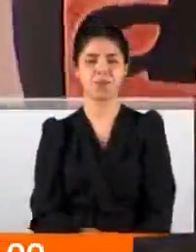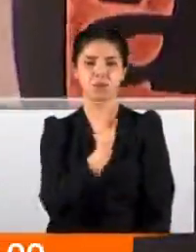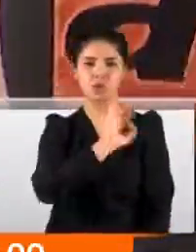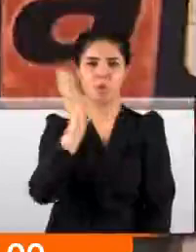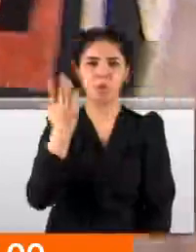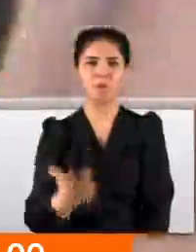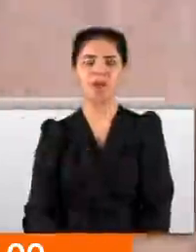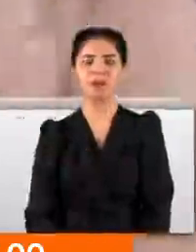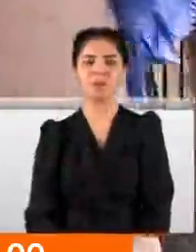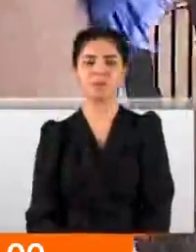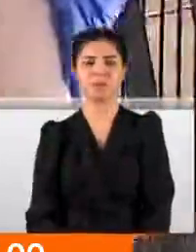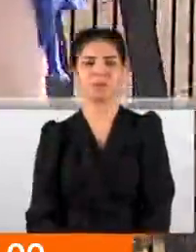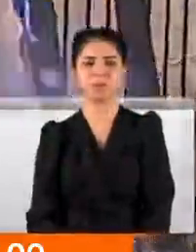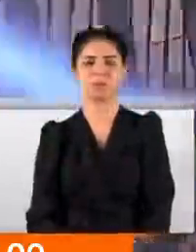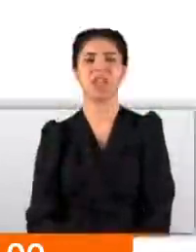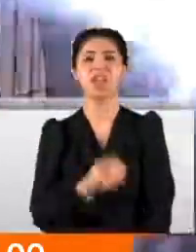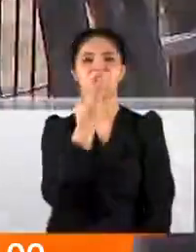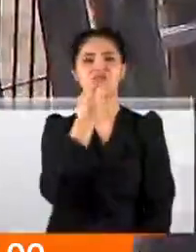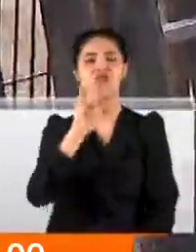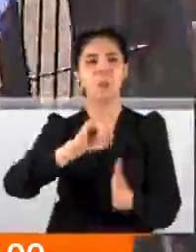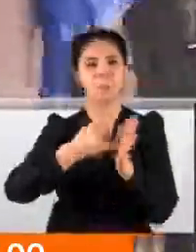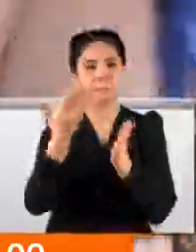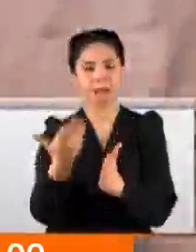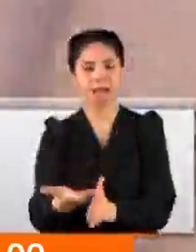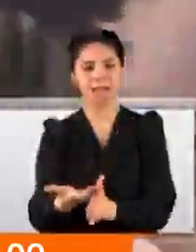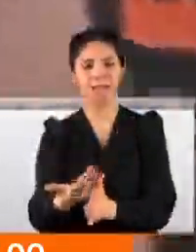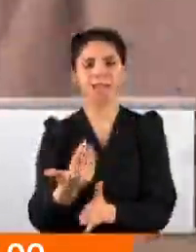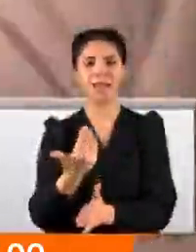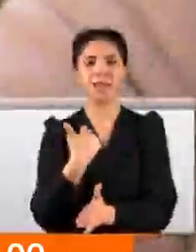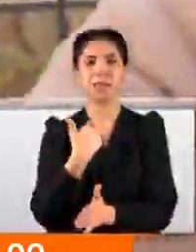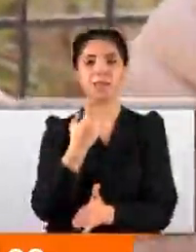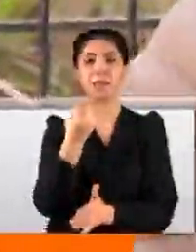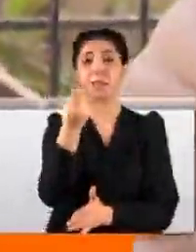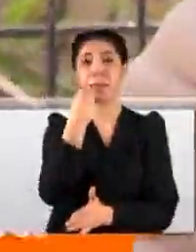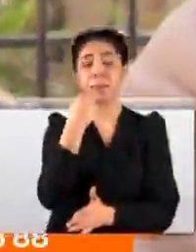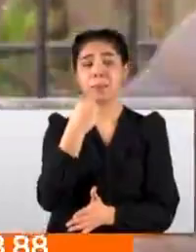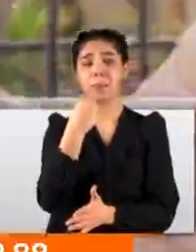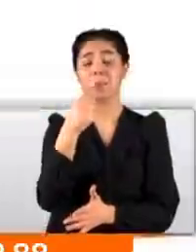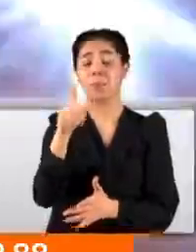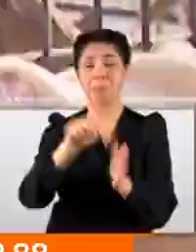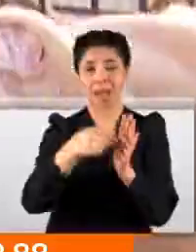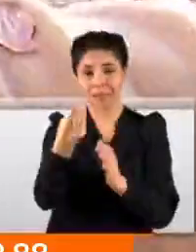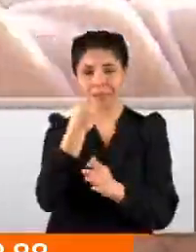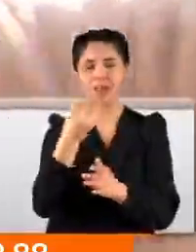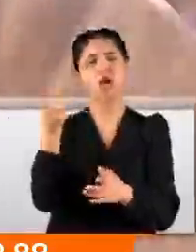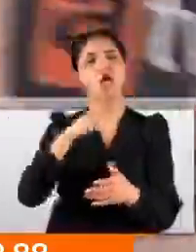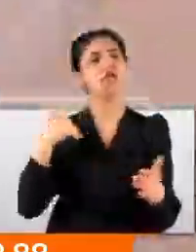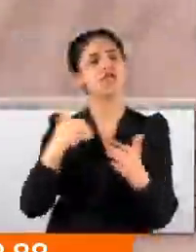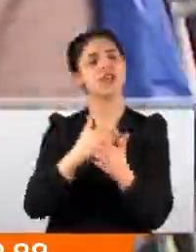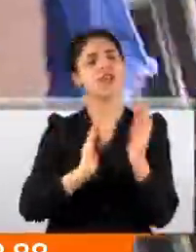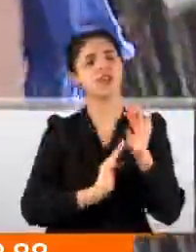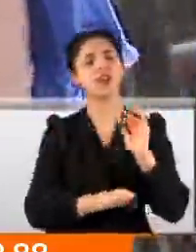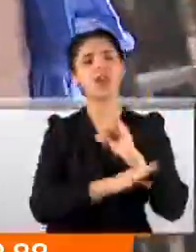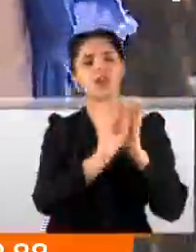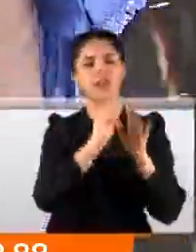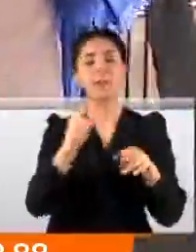Mükemmel. Azer'in komşusu çiçek balığı, benim balımdan yiyen ölünceye kadar yaşar balığı ve kestane balığı.